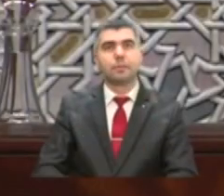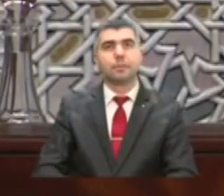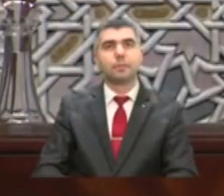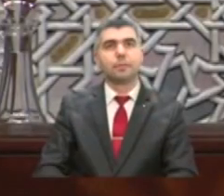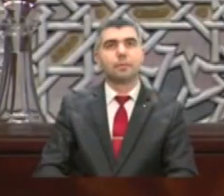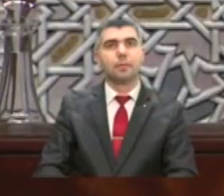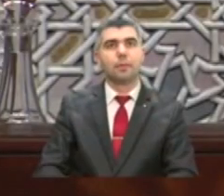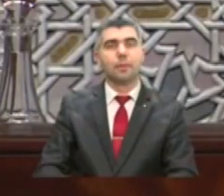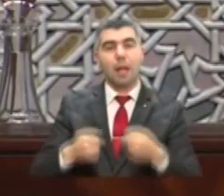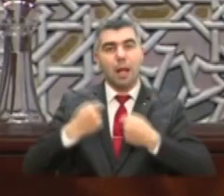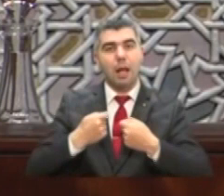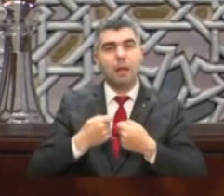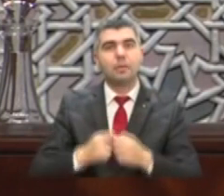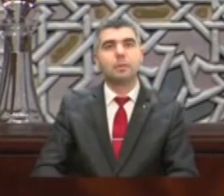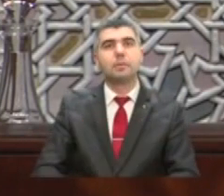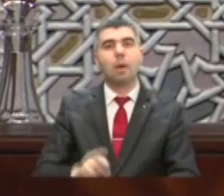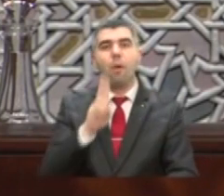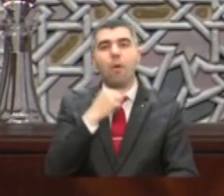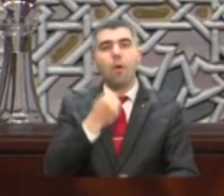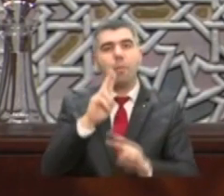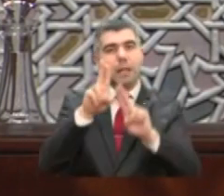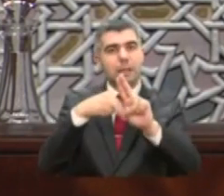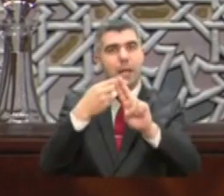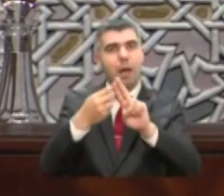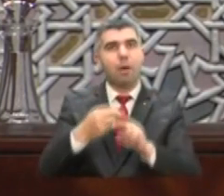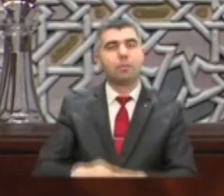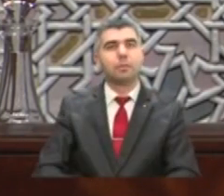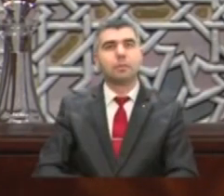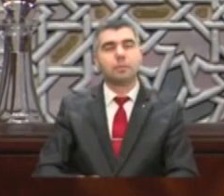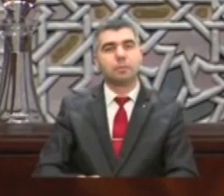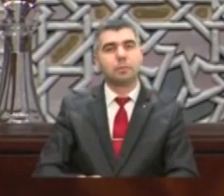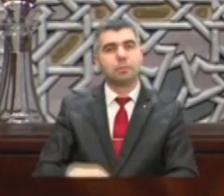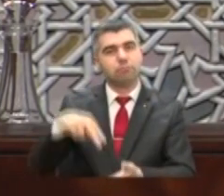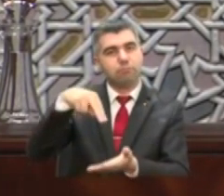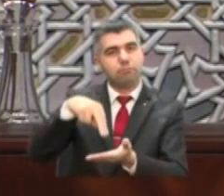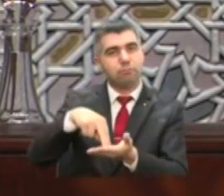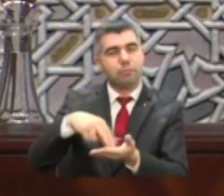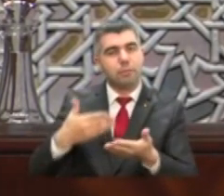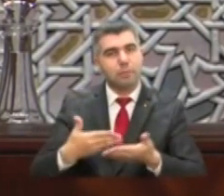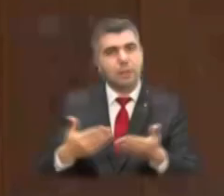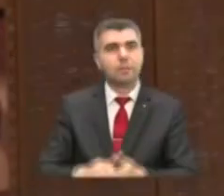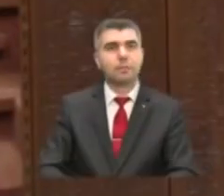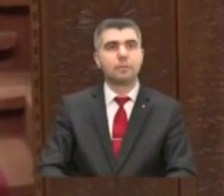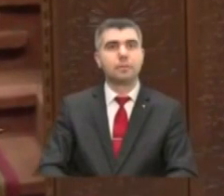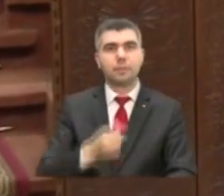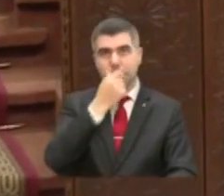الكلمة لسيد رئيس الحكومة، فليتفضل. مشكورا.